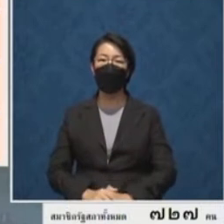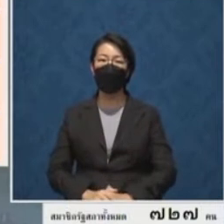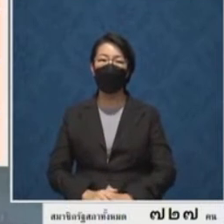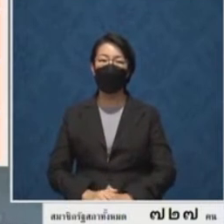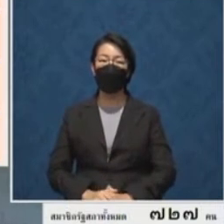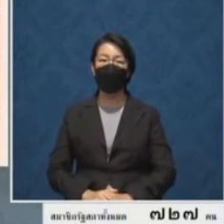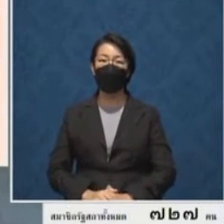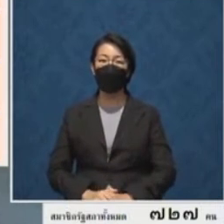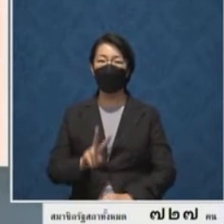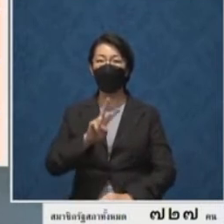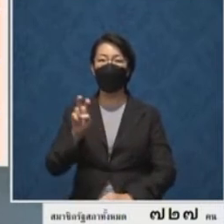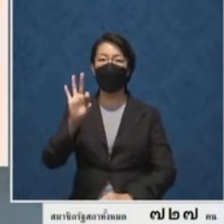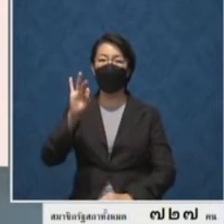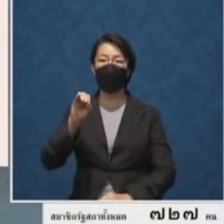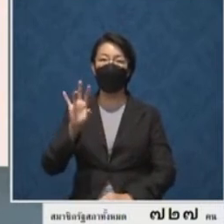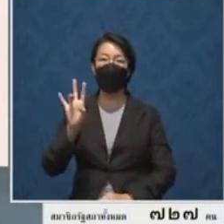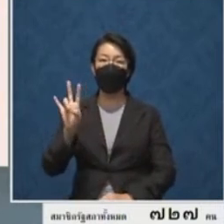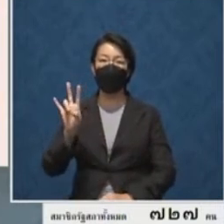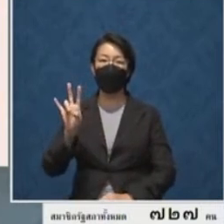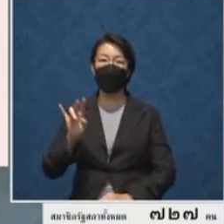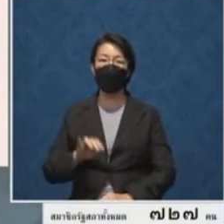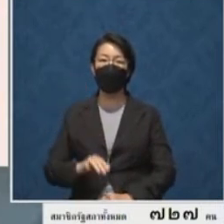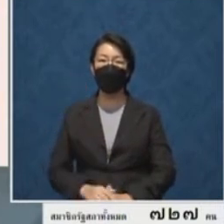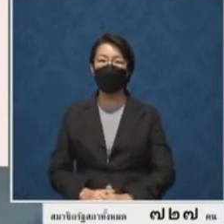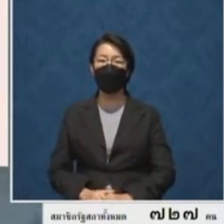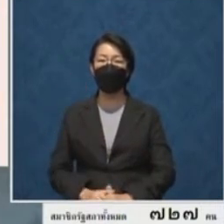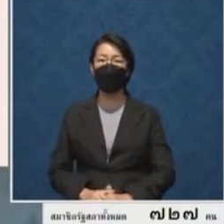297นางประยูนเหล่าสายเชื